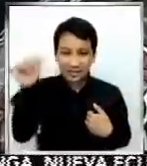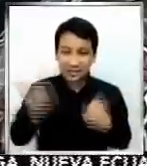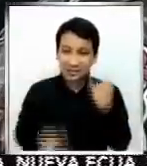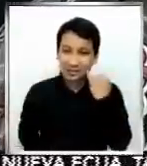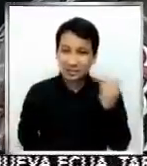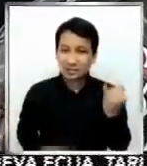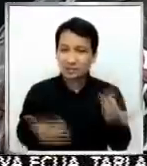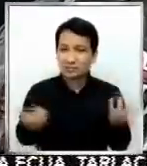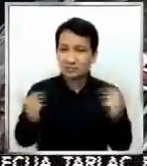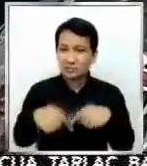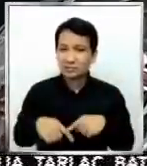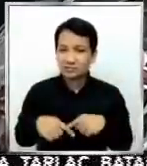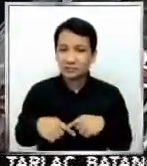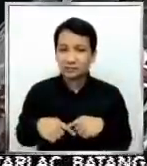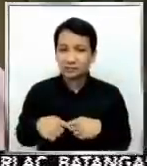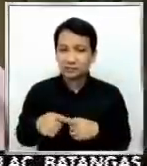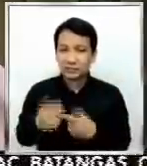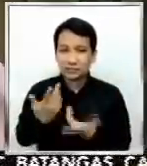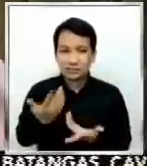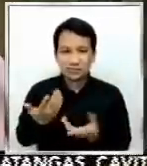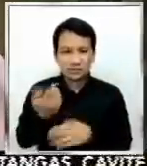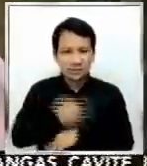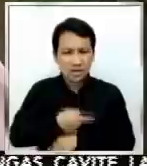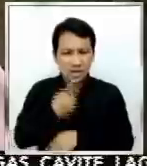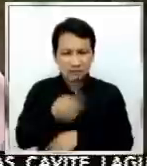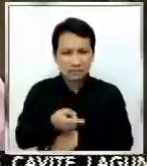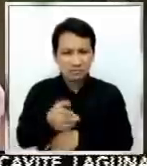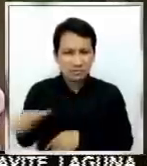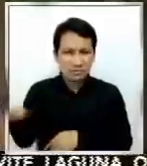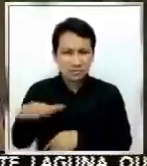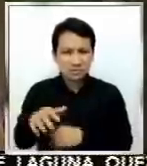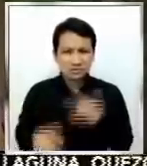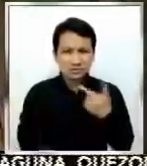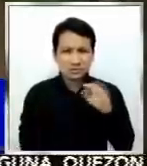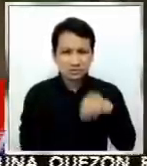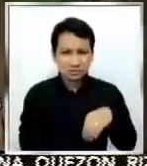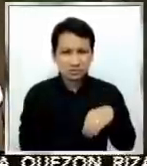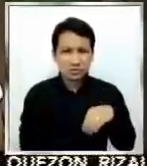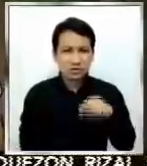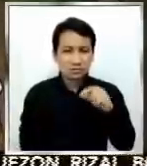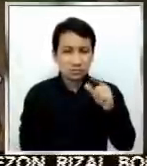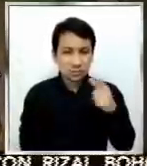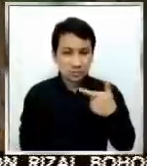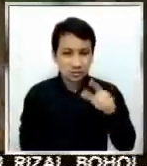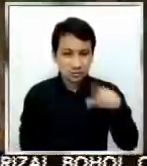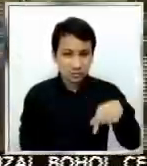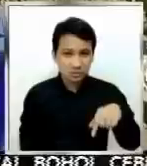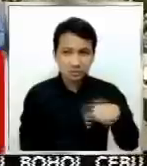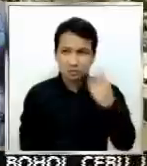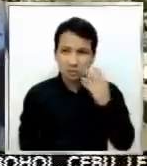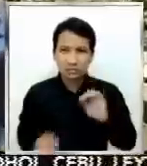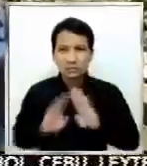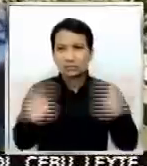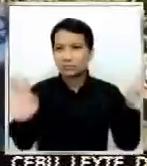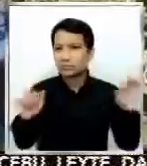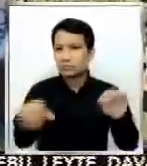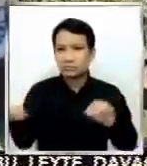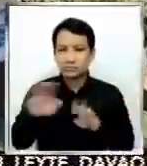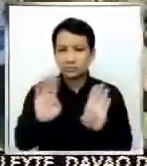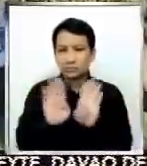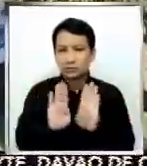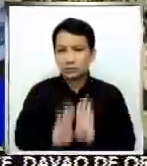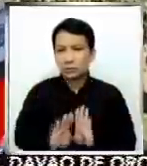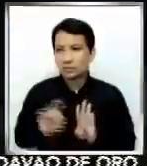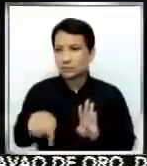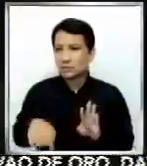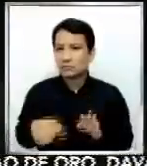sana'y picnic ngayong day off nila. Sabi nila GCQ na, tapos pagdating namin, sarado pa lahat. Dito muna kami, sa view